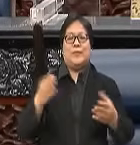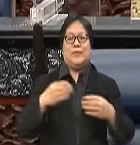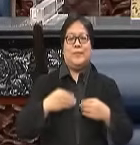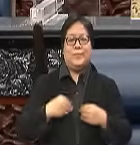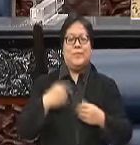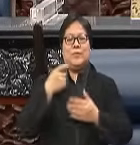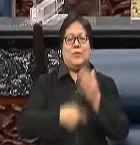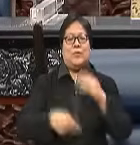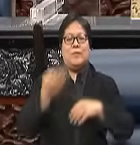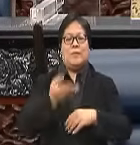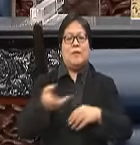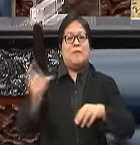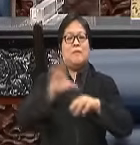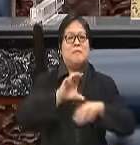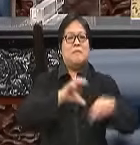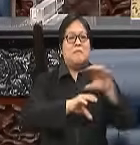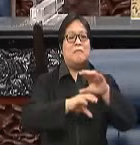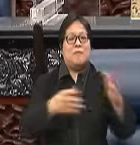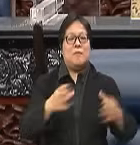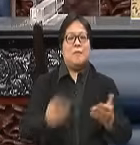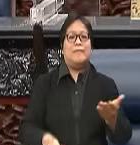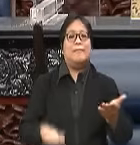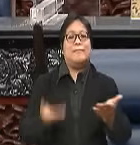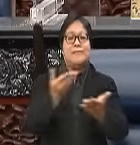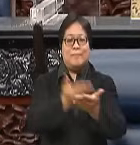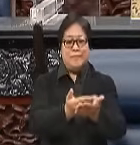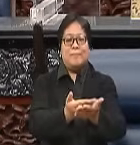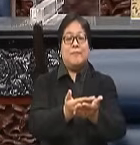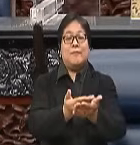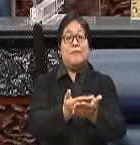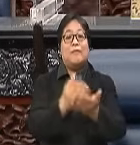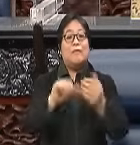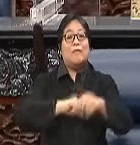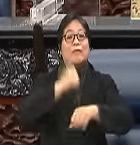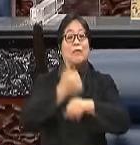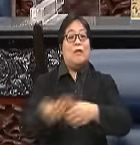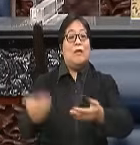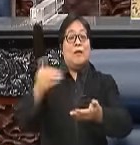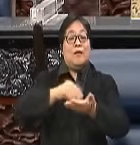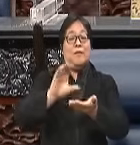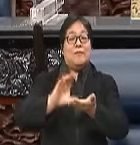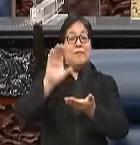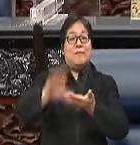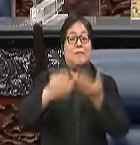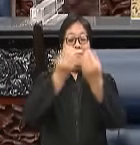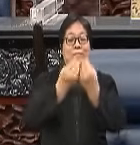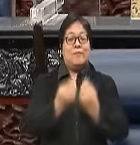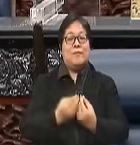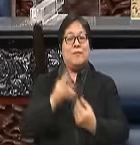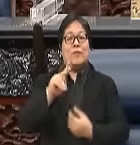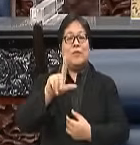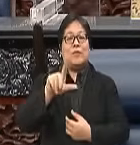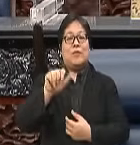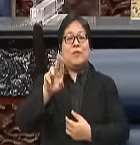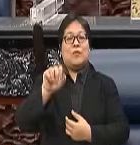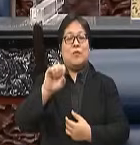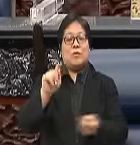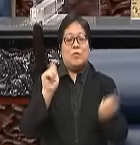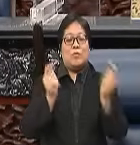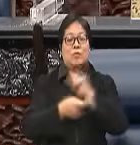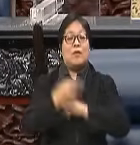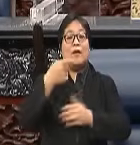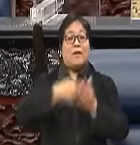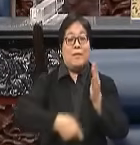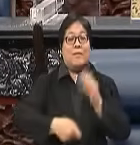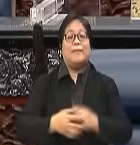isu kenaikan kelas bahan binaan data mengemukakan cadangan untuk mewujudkan semuanya peruntukkan pengiraan Klausa perubahan harga ataupun